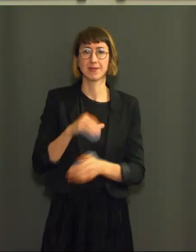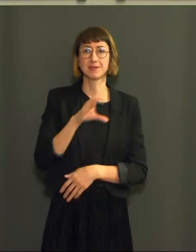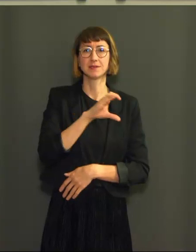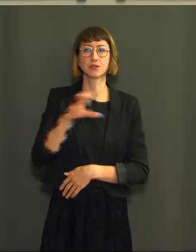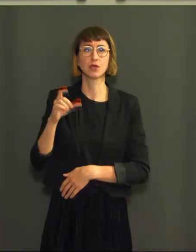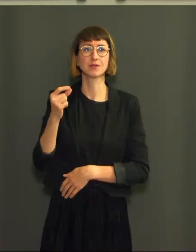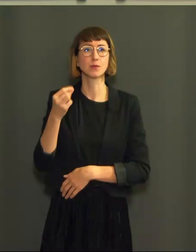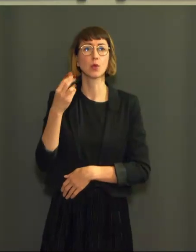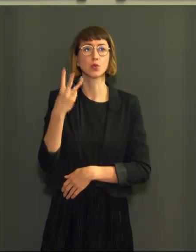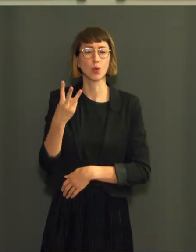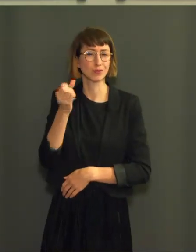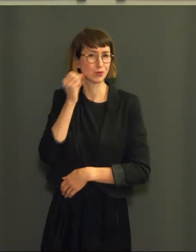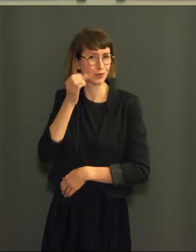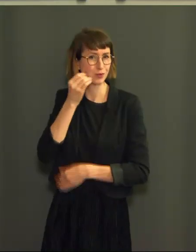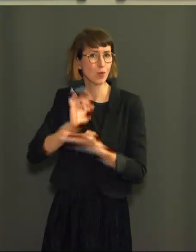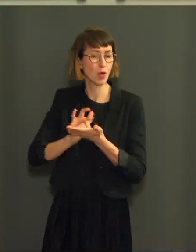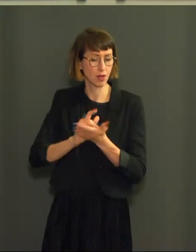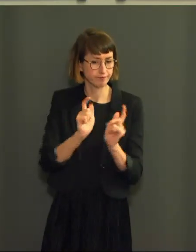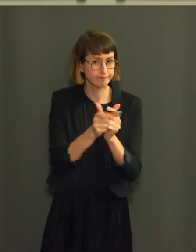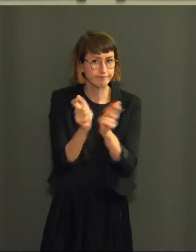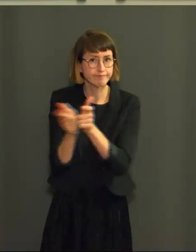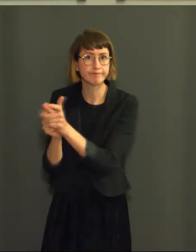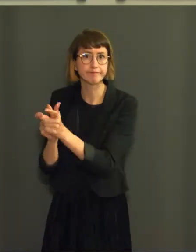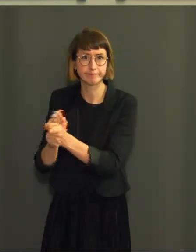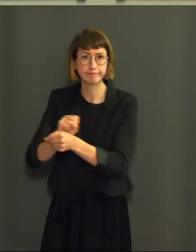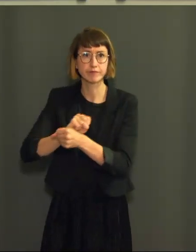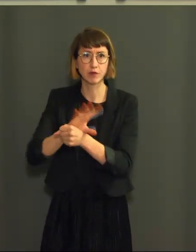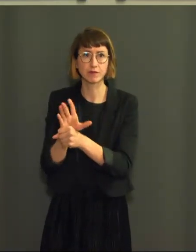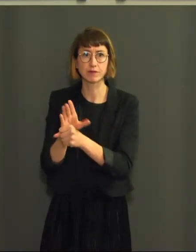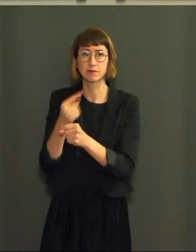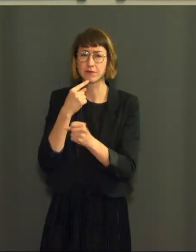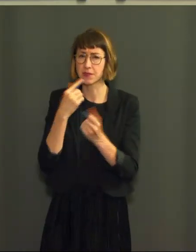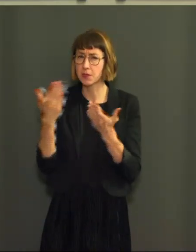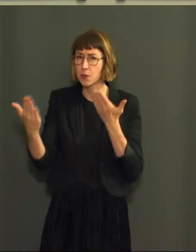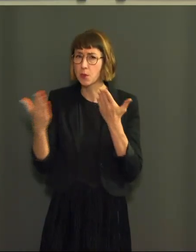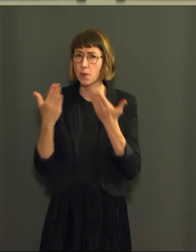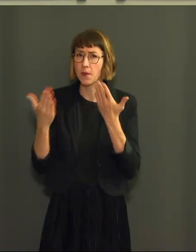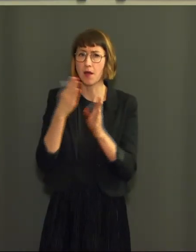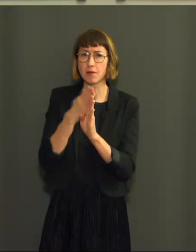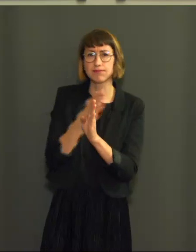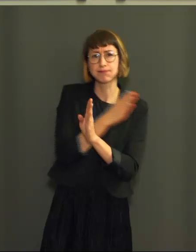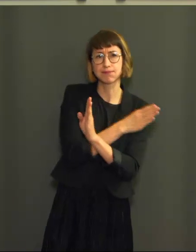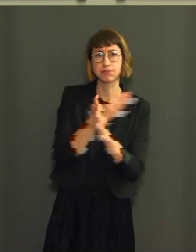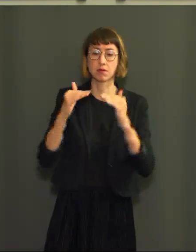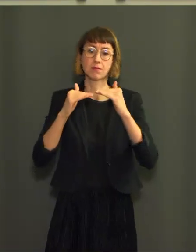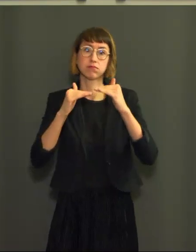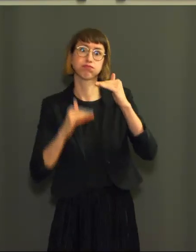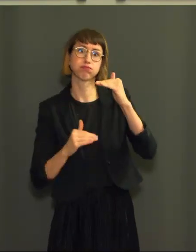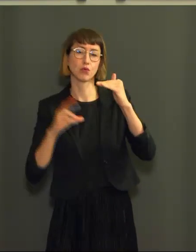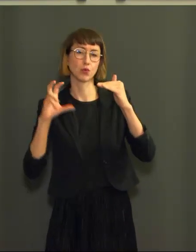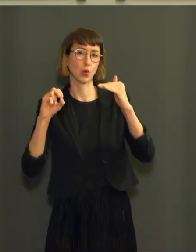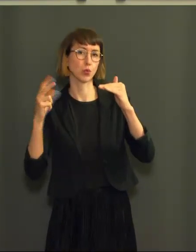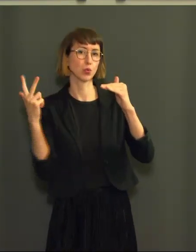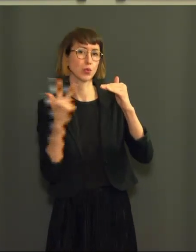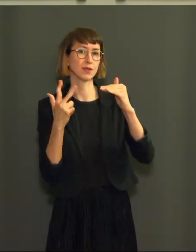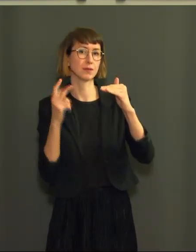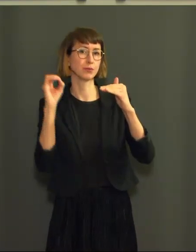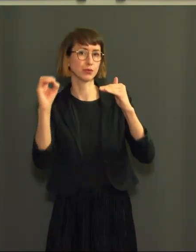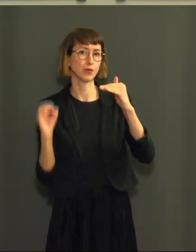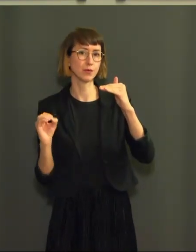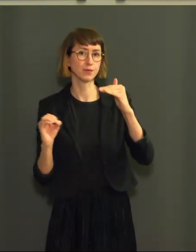contaminations par jour, ce qui représente une diminution drastique de 38% par rapport à la semaine précédente.